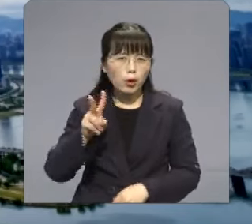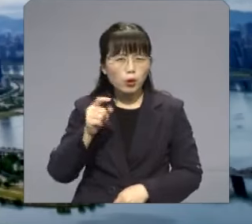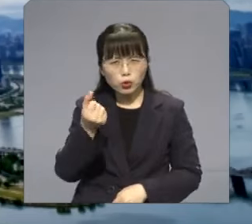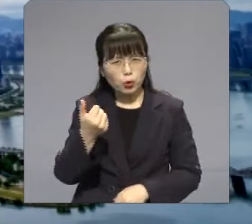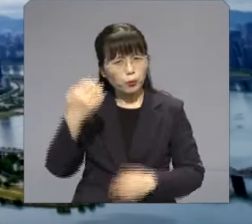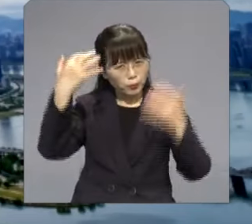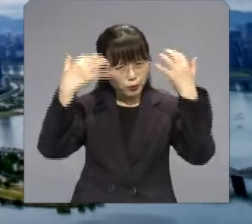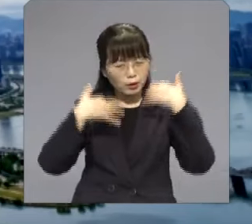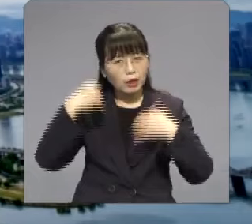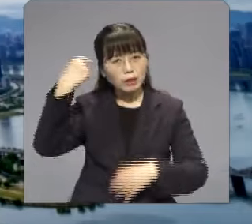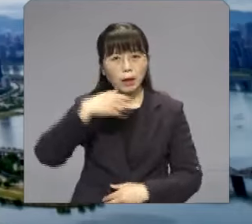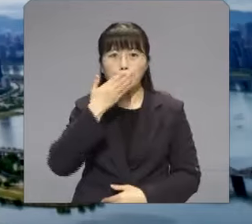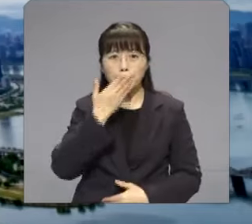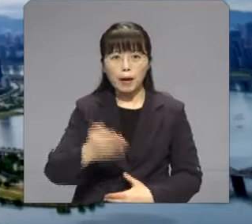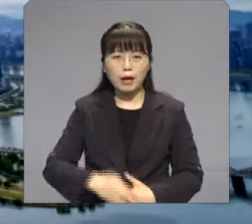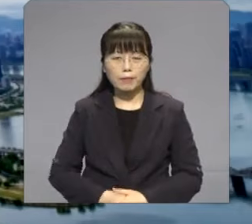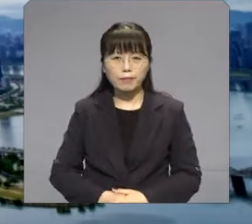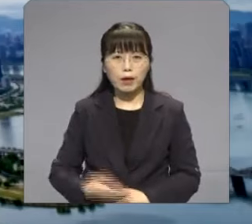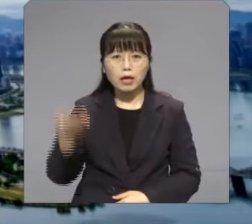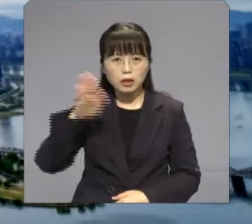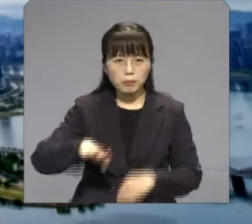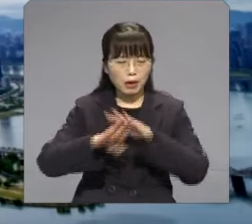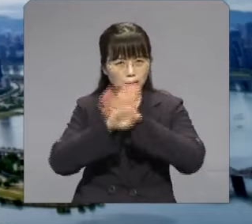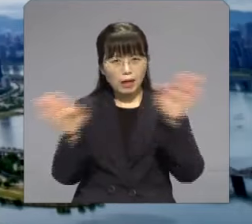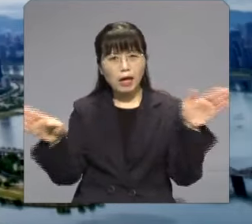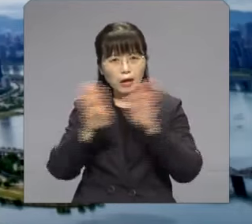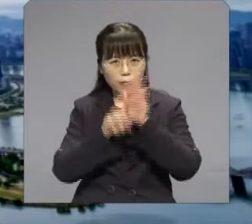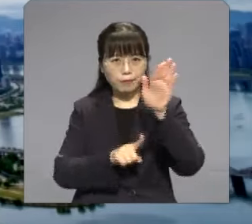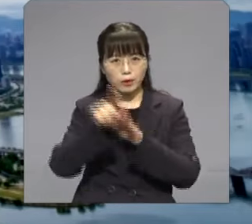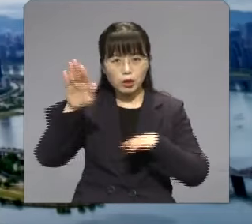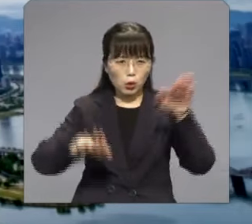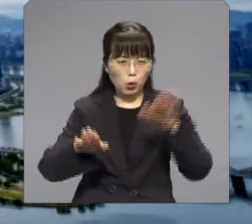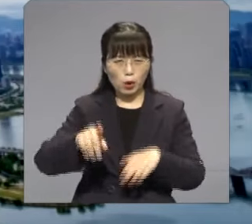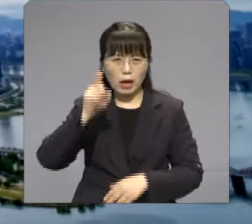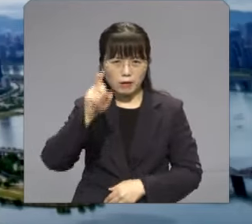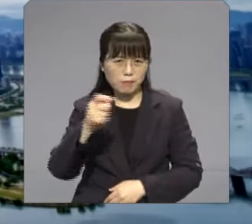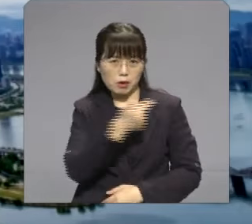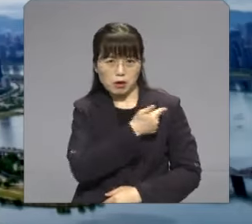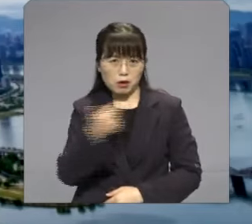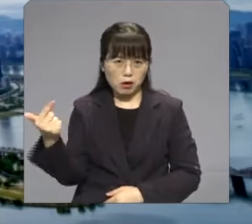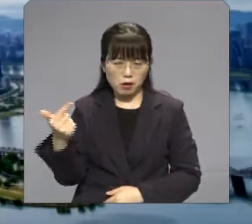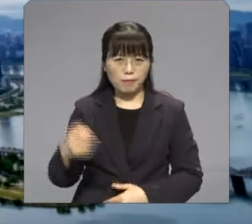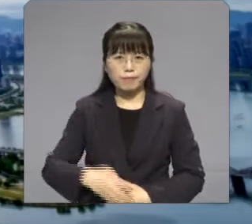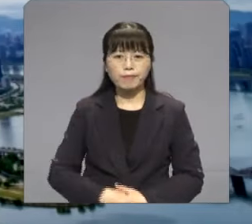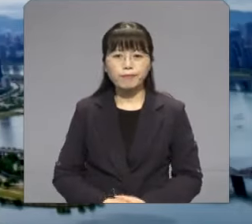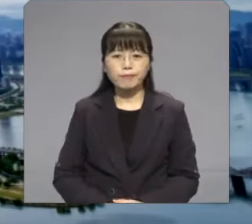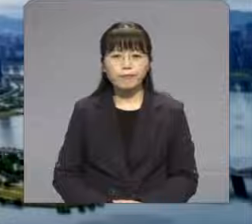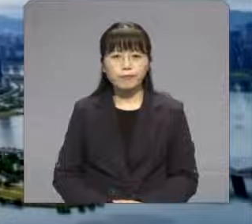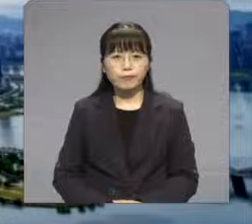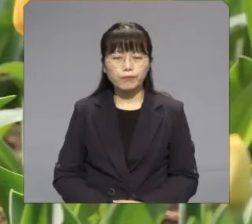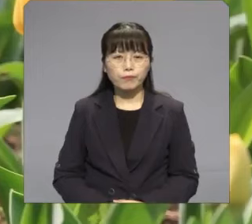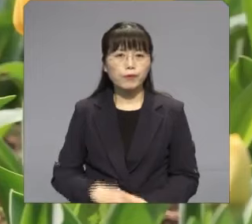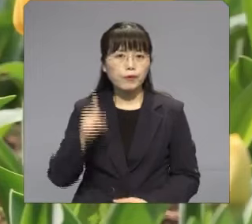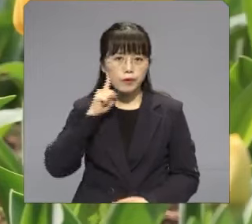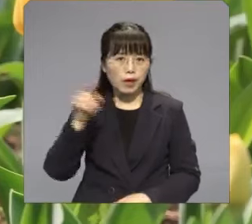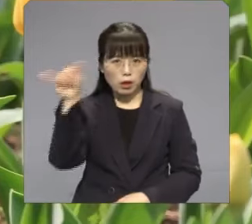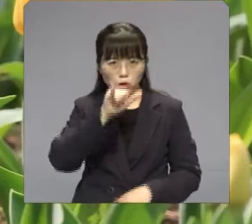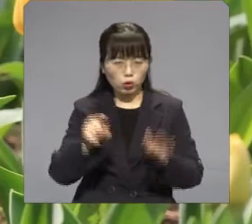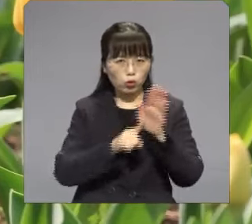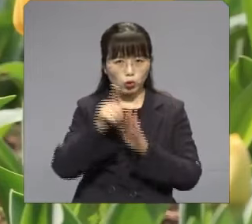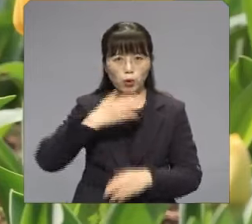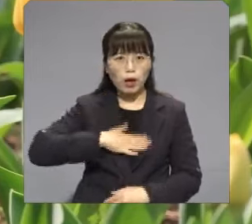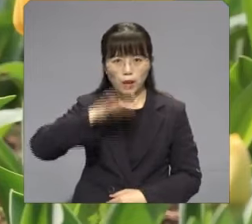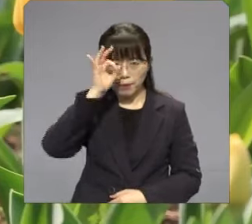덥게도 다만 낮과 밤에 교차가 10도 이상 크게 벌어지겠습니다이어서 내일 전국 기온